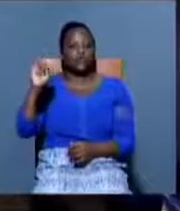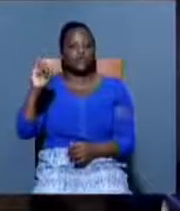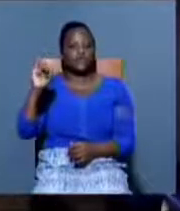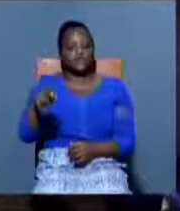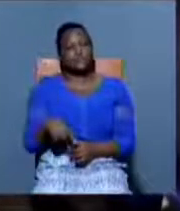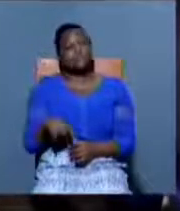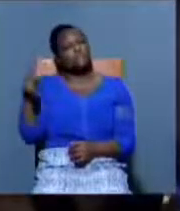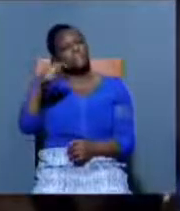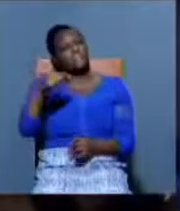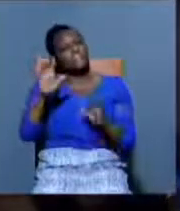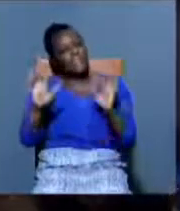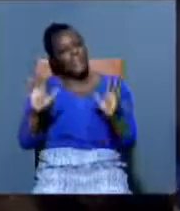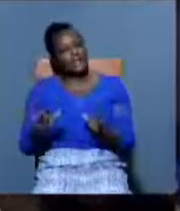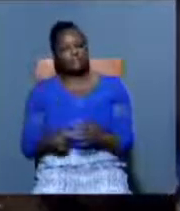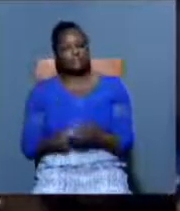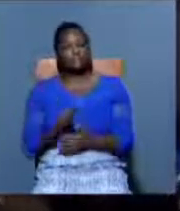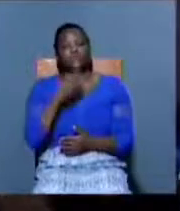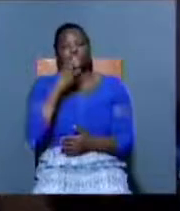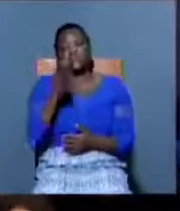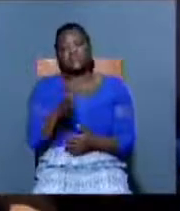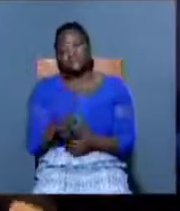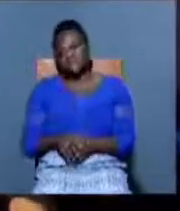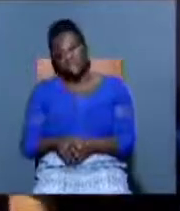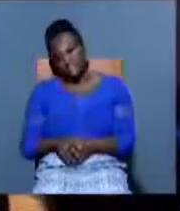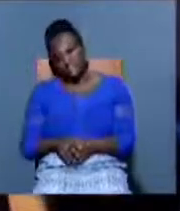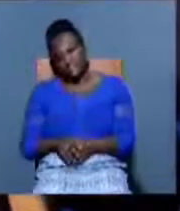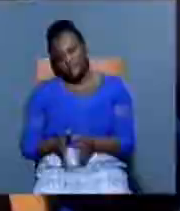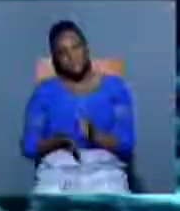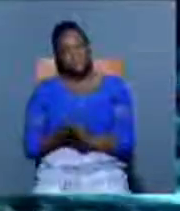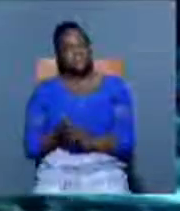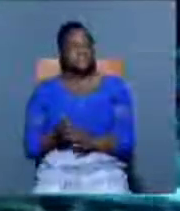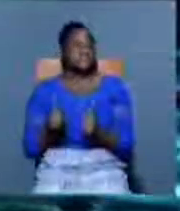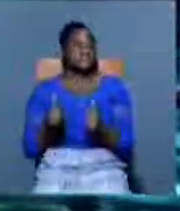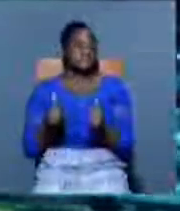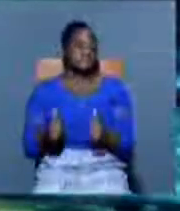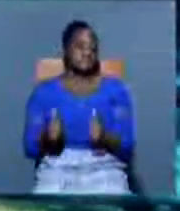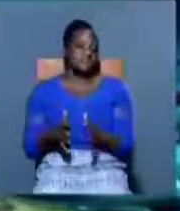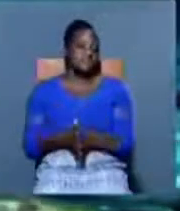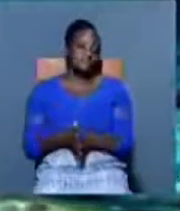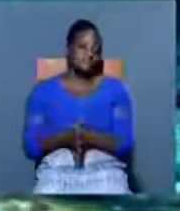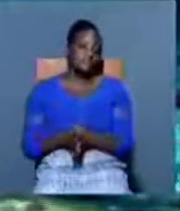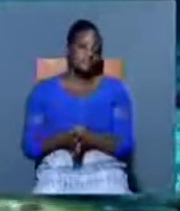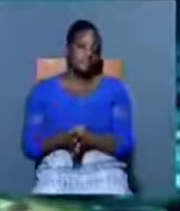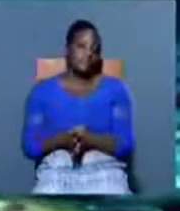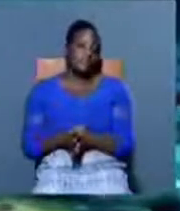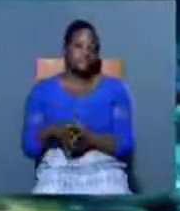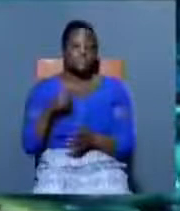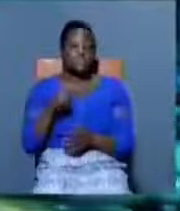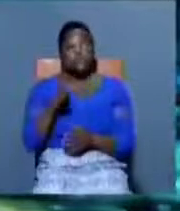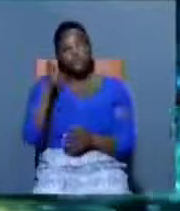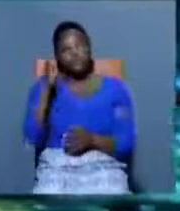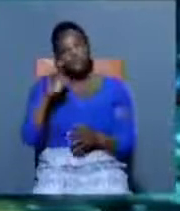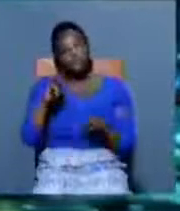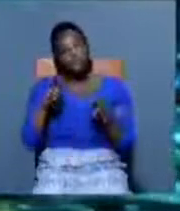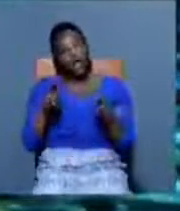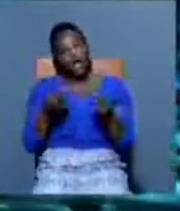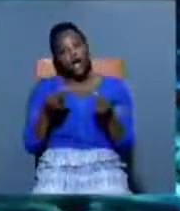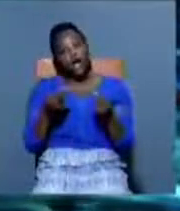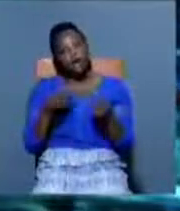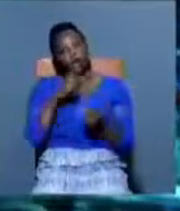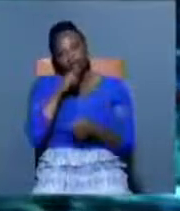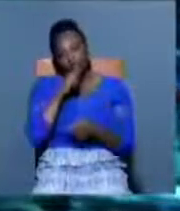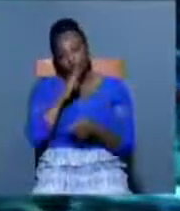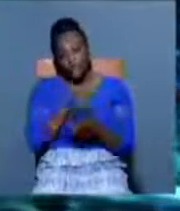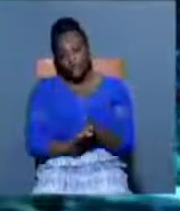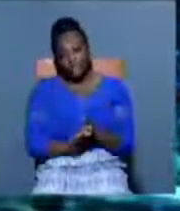Anaanza kuwa na ka kujitegemea. Kwa hiyo ninaposema Mungu ama mwanaume, leo nataka tuangalie hiyo kesi. Tuna kesi